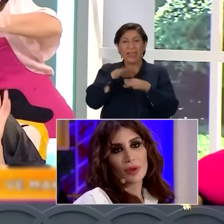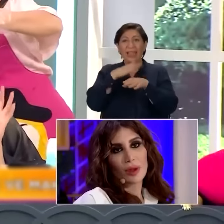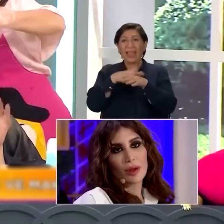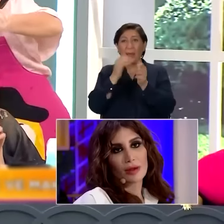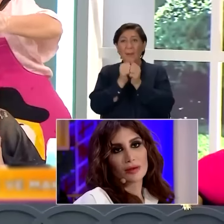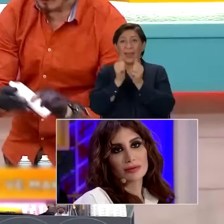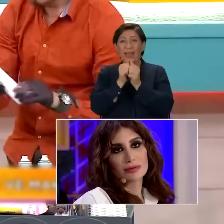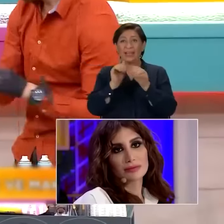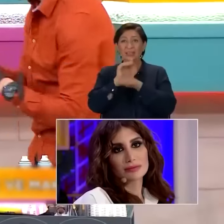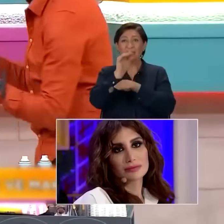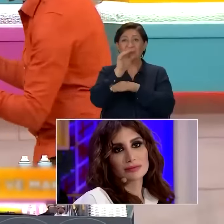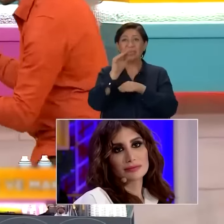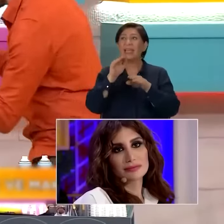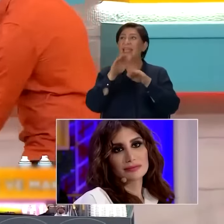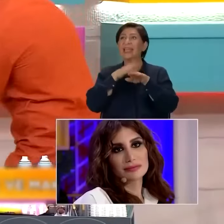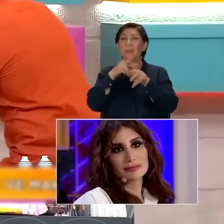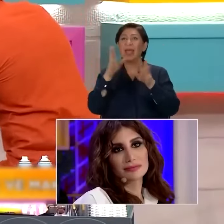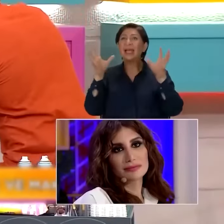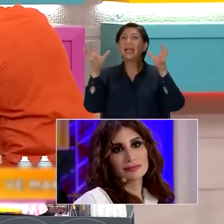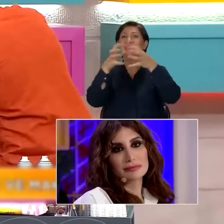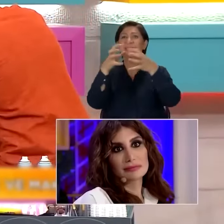yaşa.